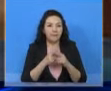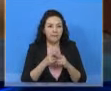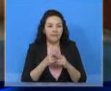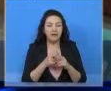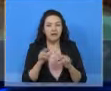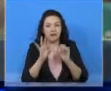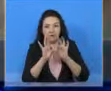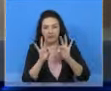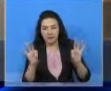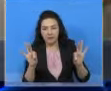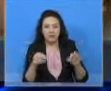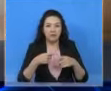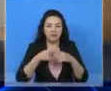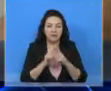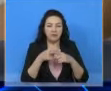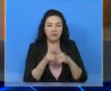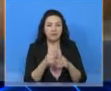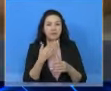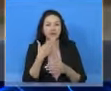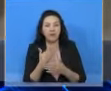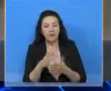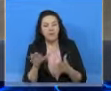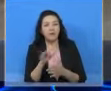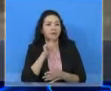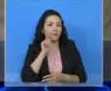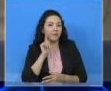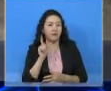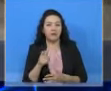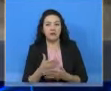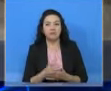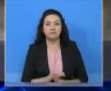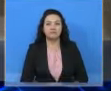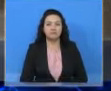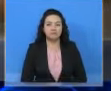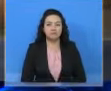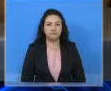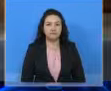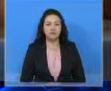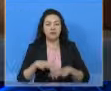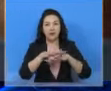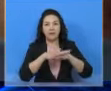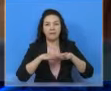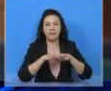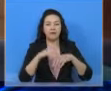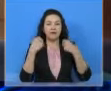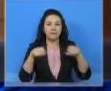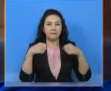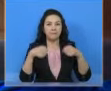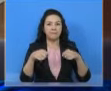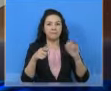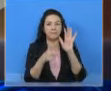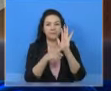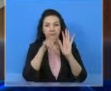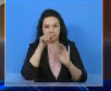из веревки связано. Сейчас она спрос идет по молодежному части. Они на базаре, например, продаются где-то